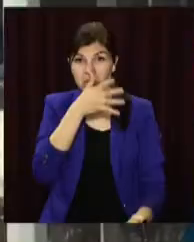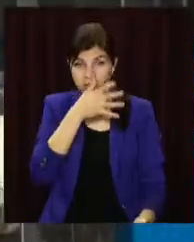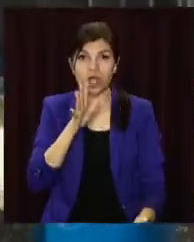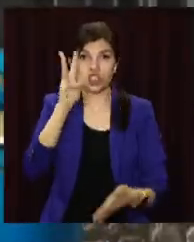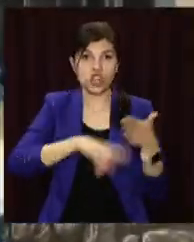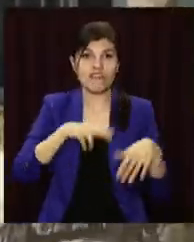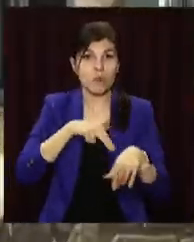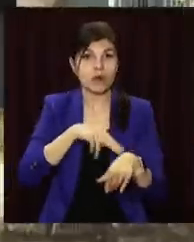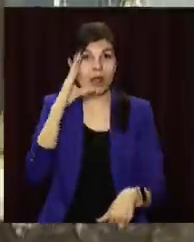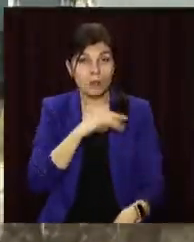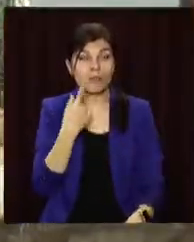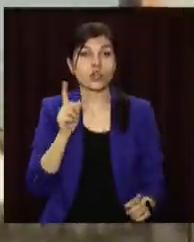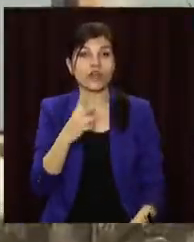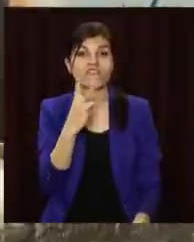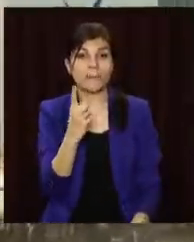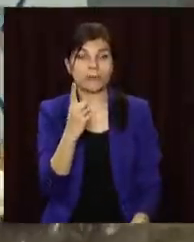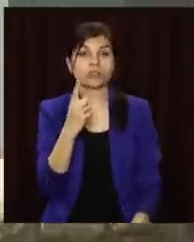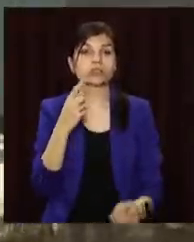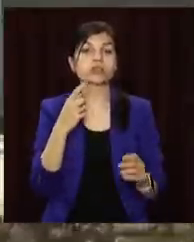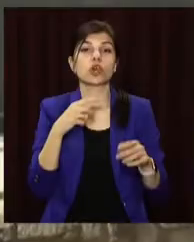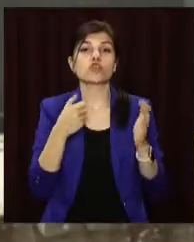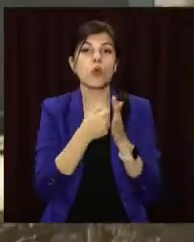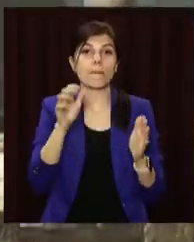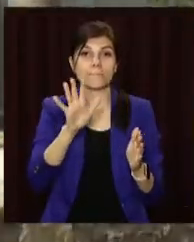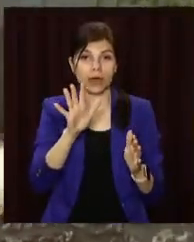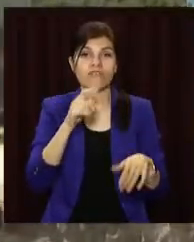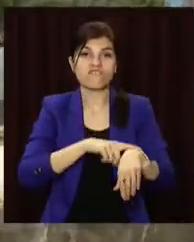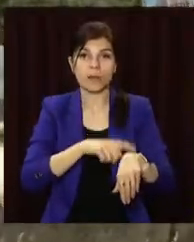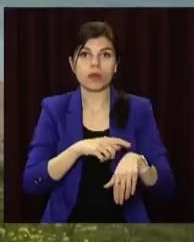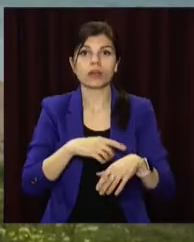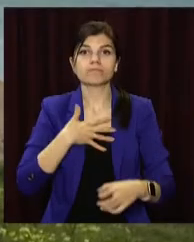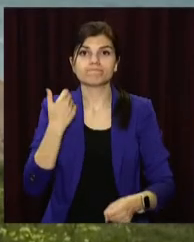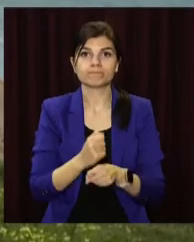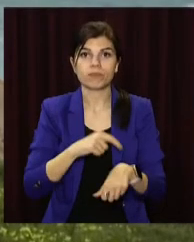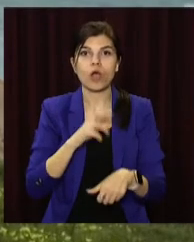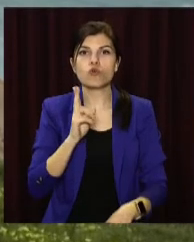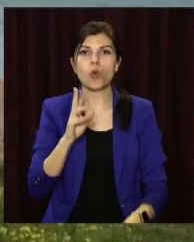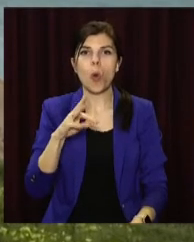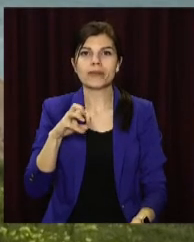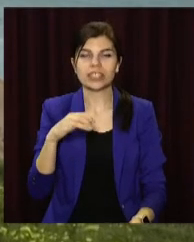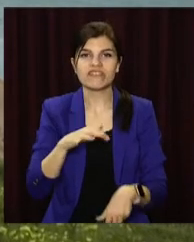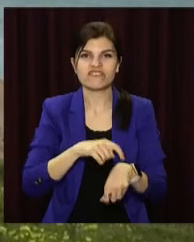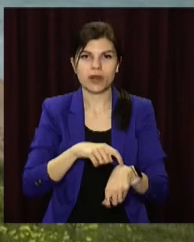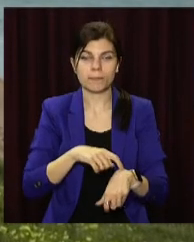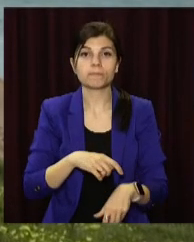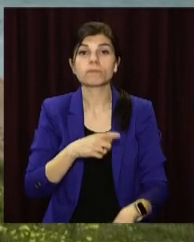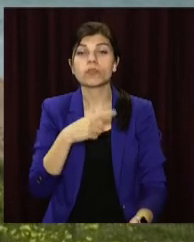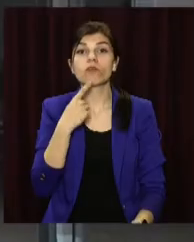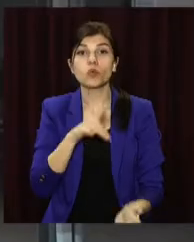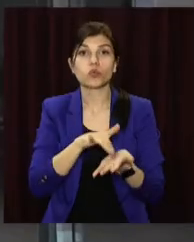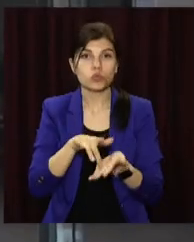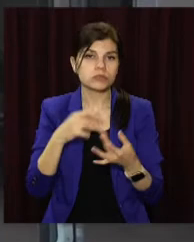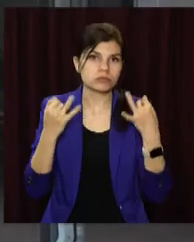поліція. Також з 21 до 5 на Кіпрі діятиме комендантська година. Зараз Кіпр дозволяє в'їзд туристів з України.